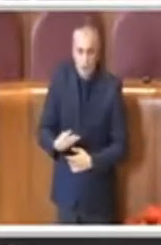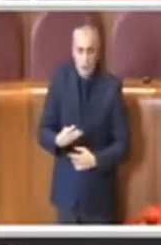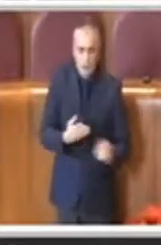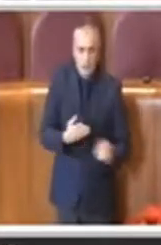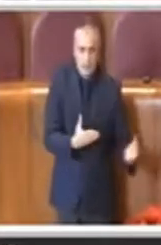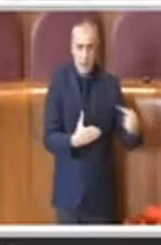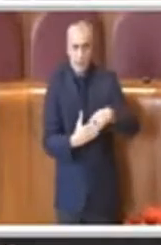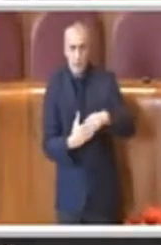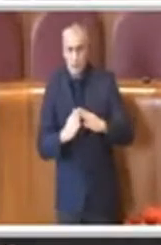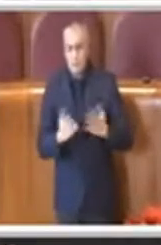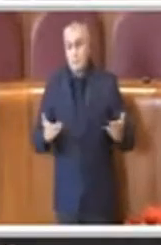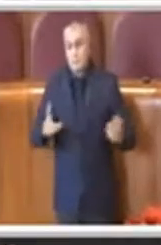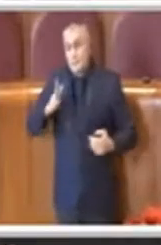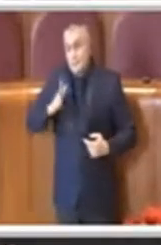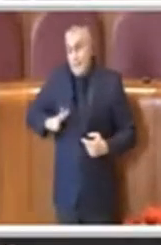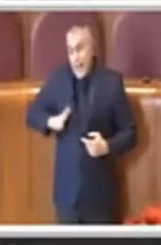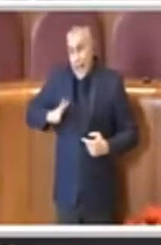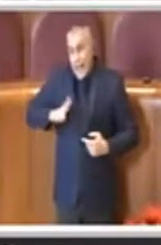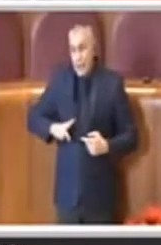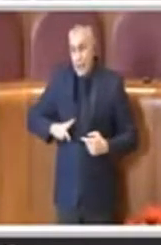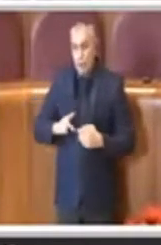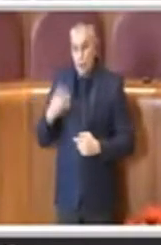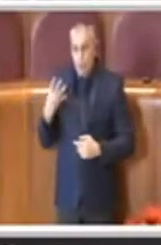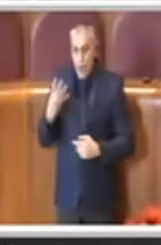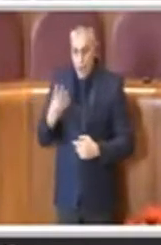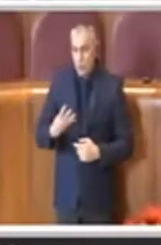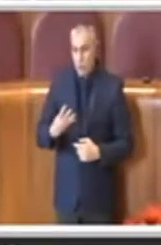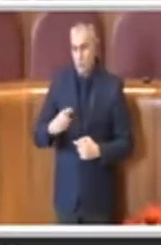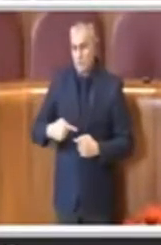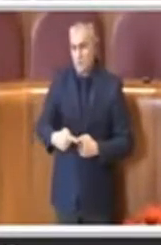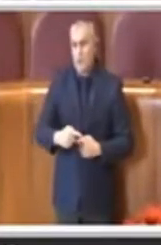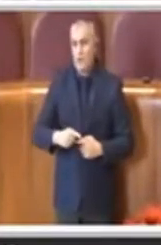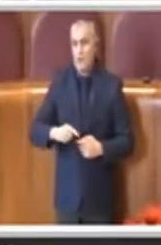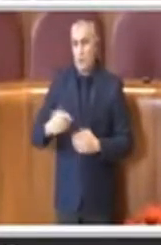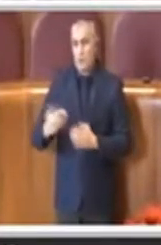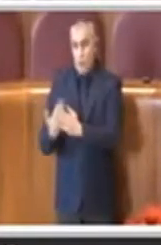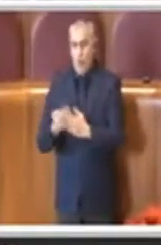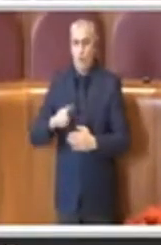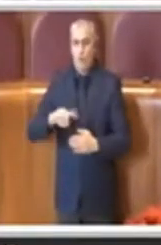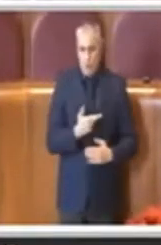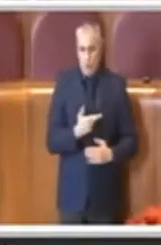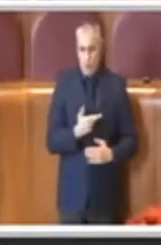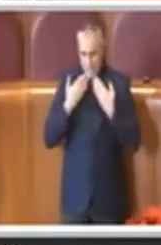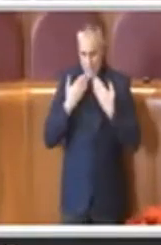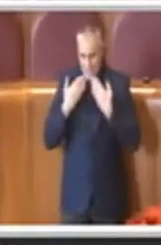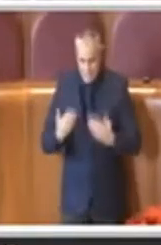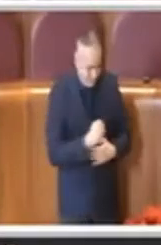per le altre successive i tempi debbano essere molto più celeri. Grazie.